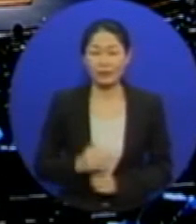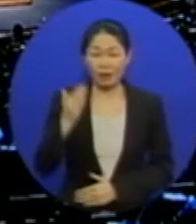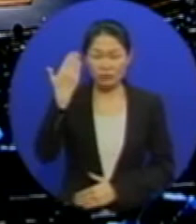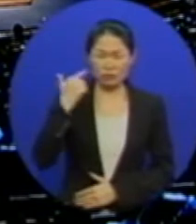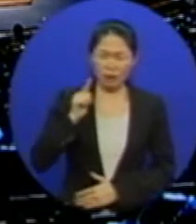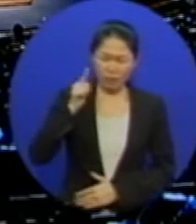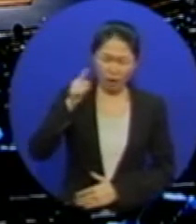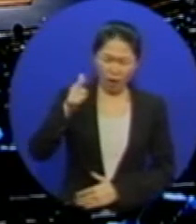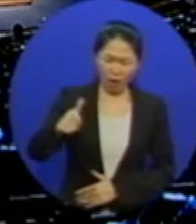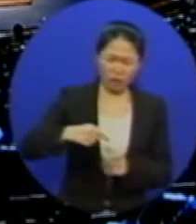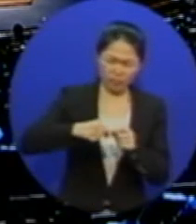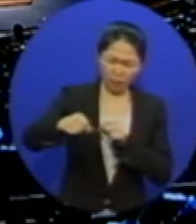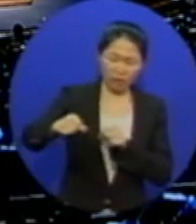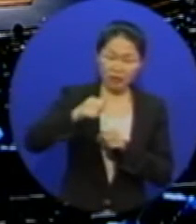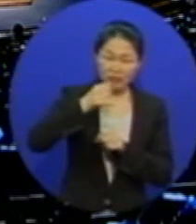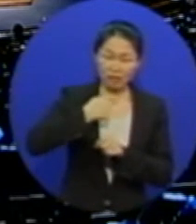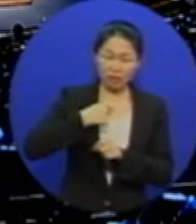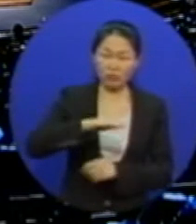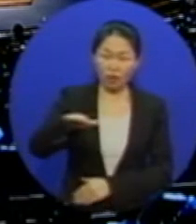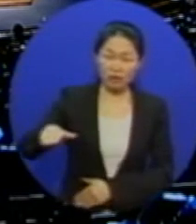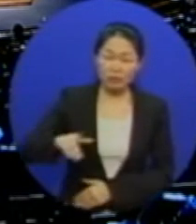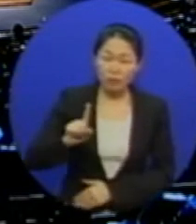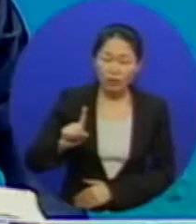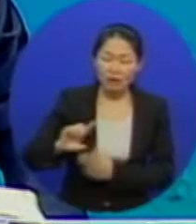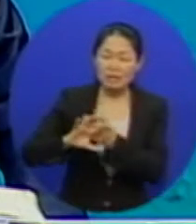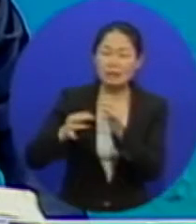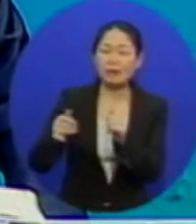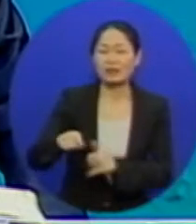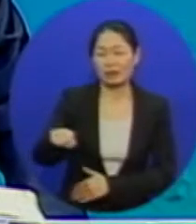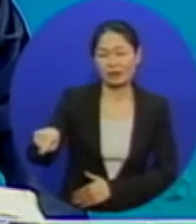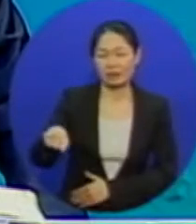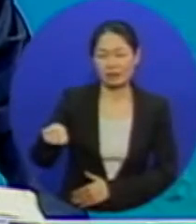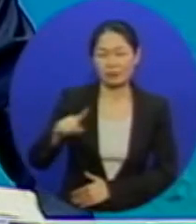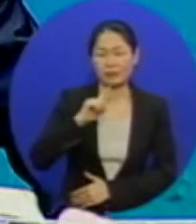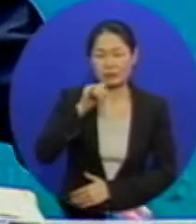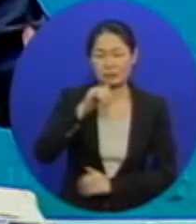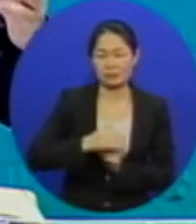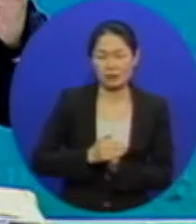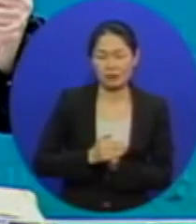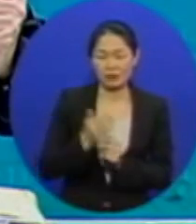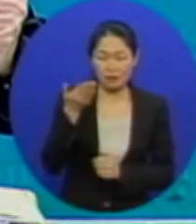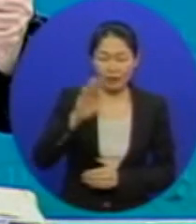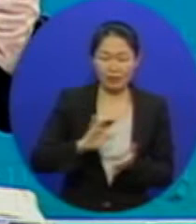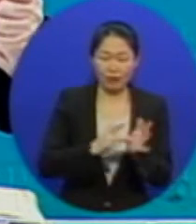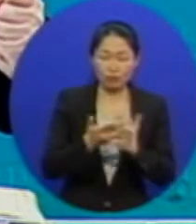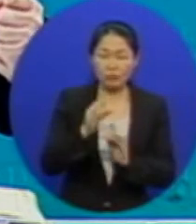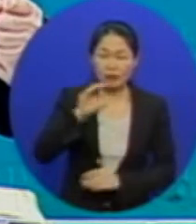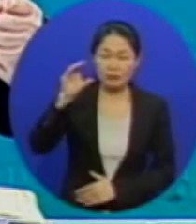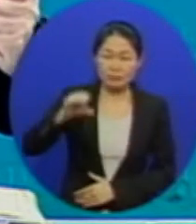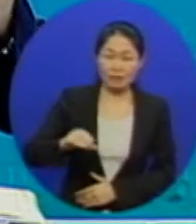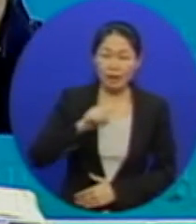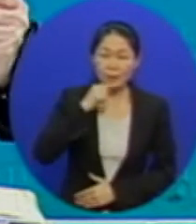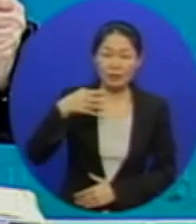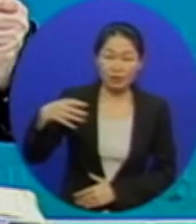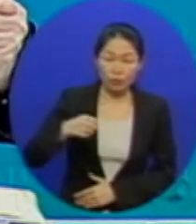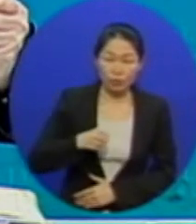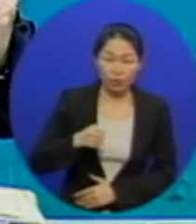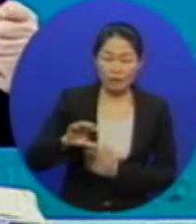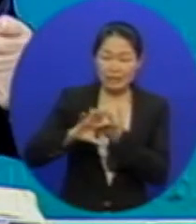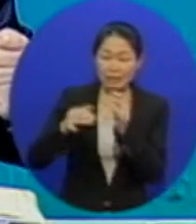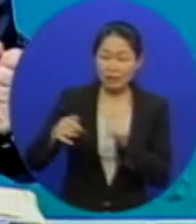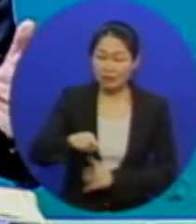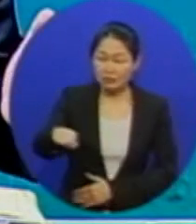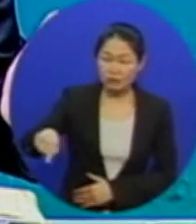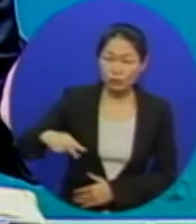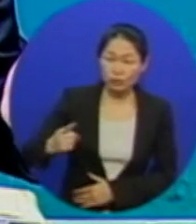멀리 있던 너희가 락 이방인이 어떤 너희를 말하는 거죠 그런데 예수님의 십자가의 피로 어 이방인 dd 어떤